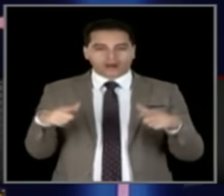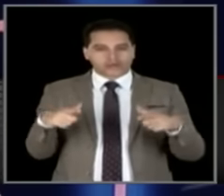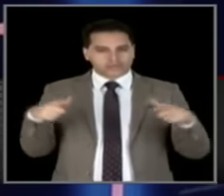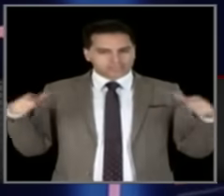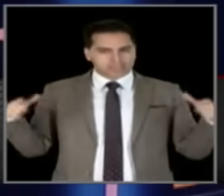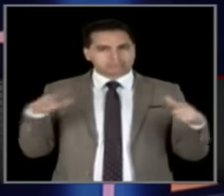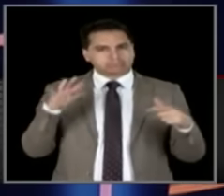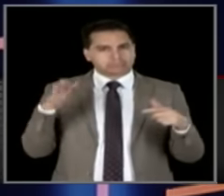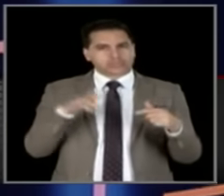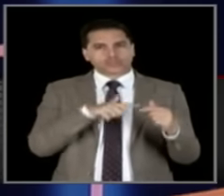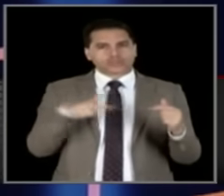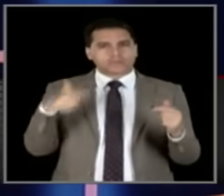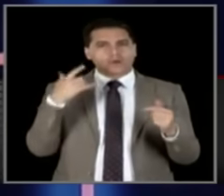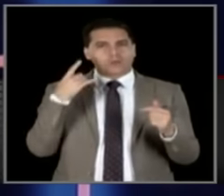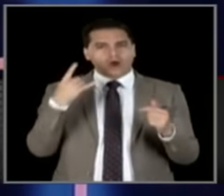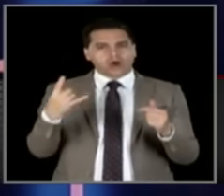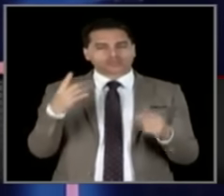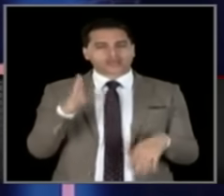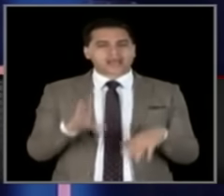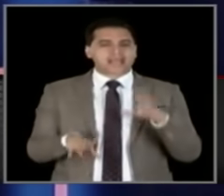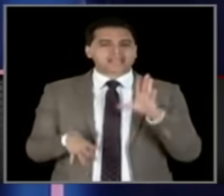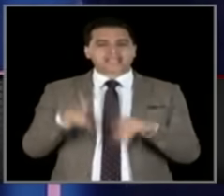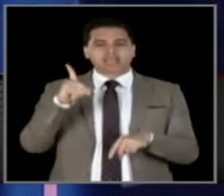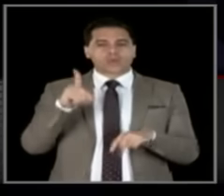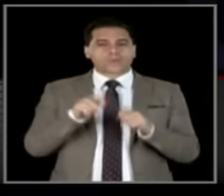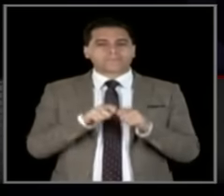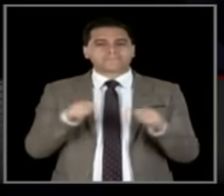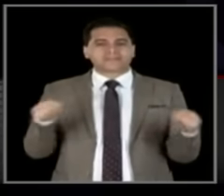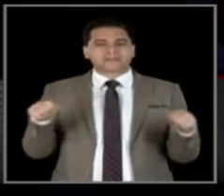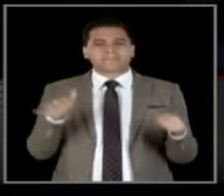مساحتها؟ حوالي 610 كيلومتر مربع.